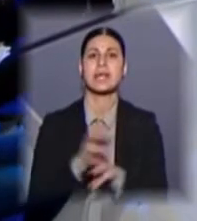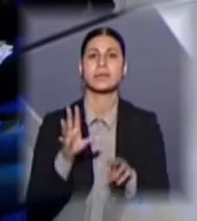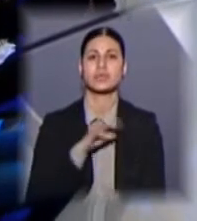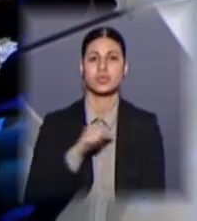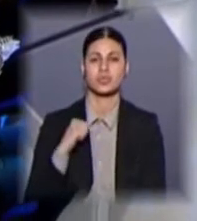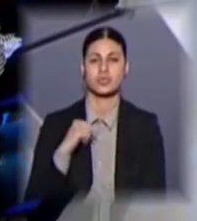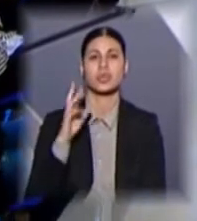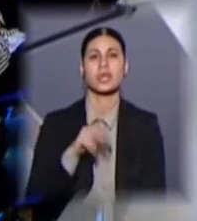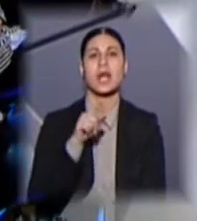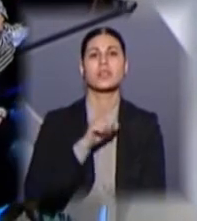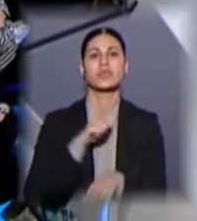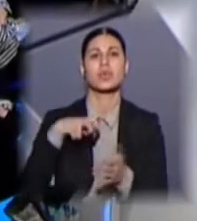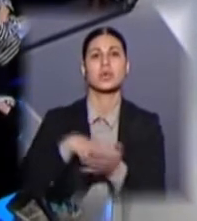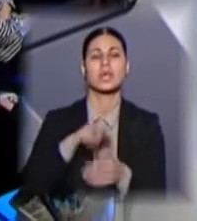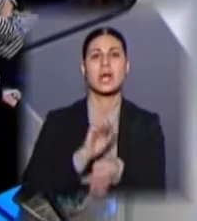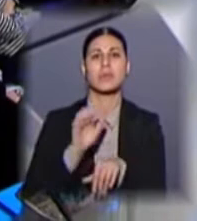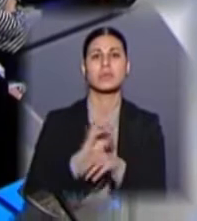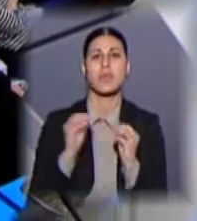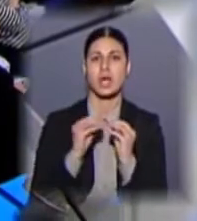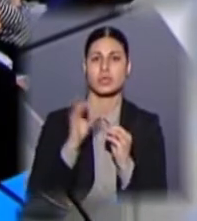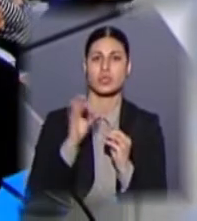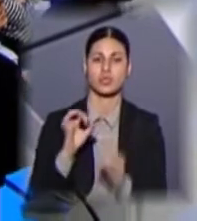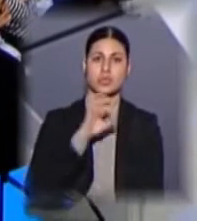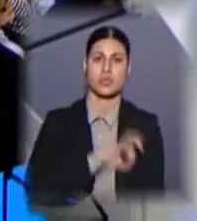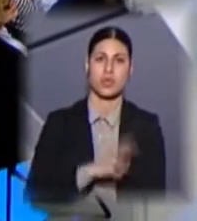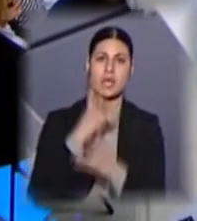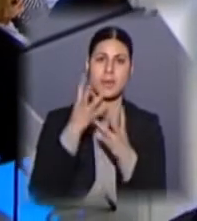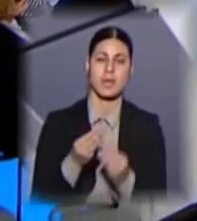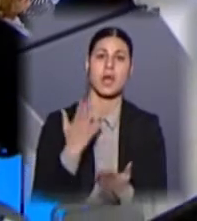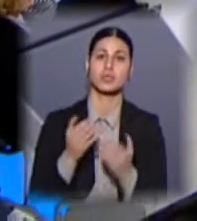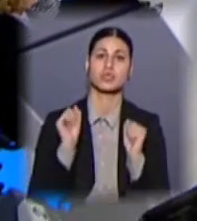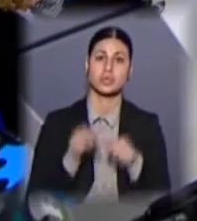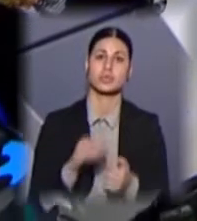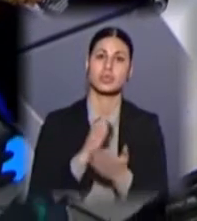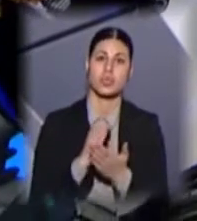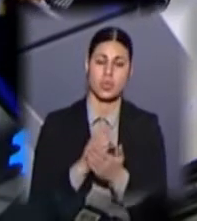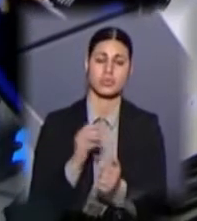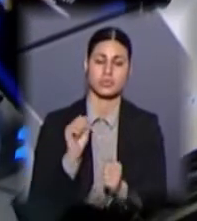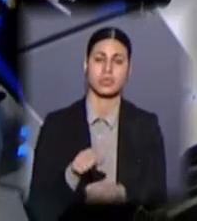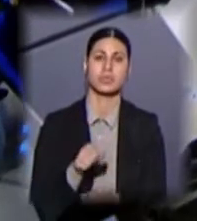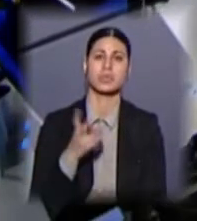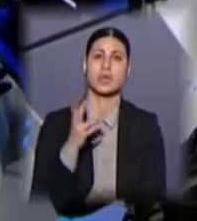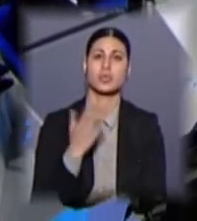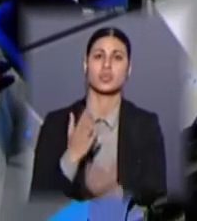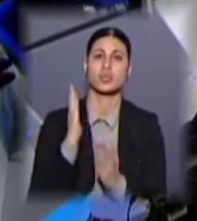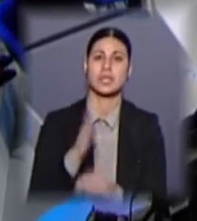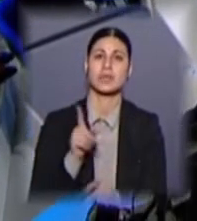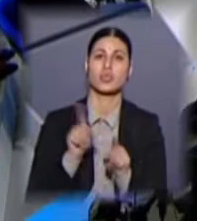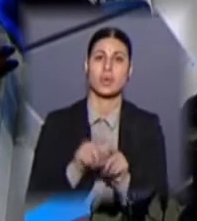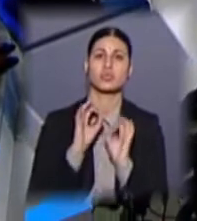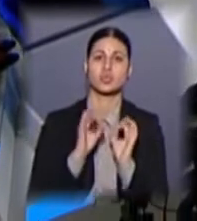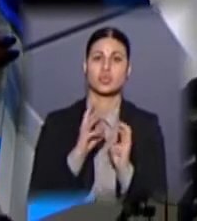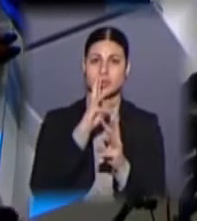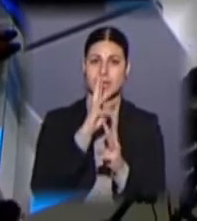გამომცემლობას მიიღო 10% უბრალოდ თქვა მოგების სახით. რომ ყოფილიყო საშუალება, რა თქმა უნდა, იმიტომ რომ თუ იქნებოდა ადეკვატური ანაზღაურება,